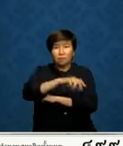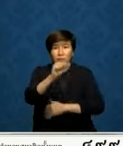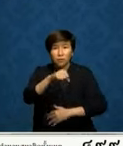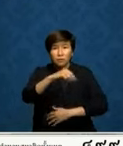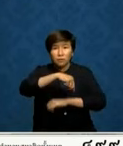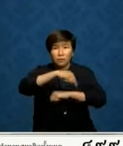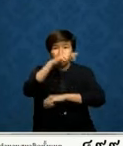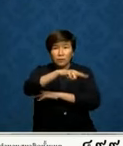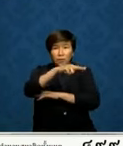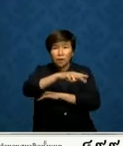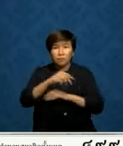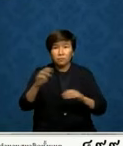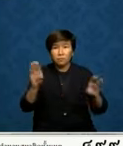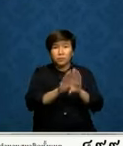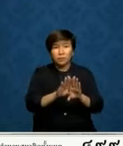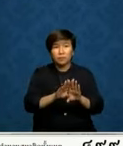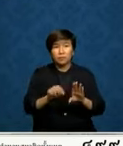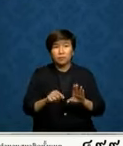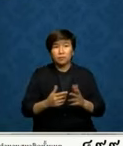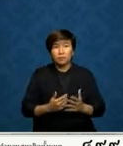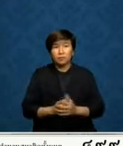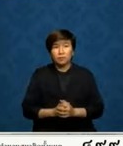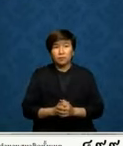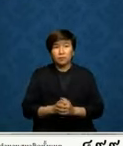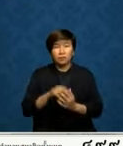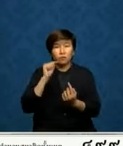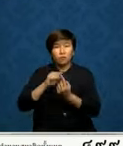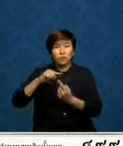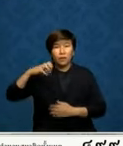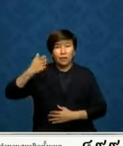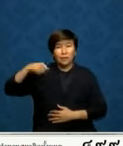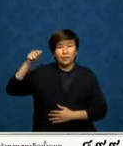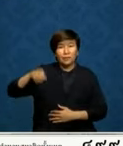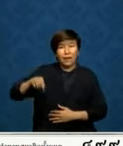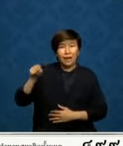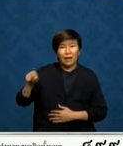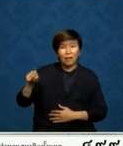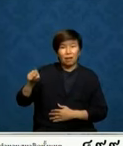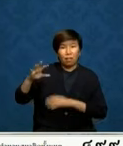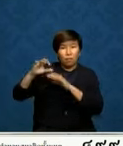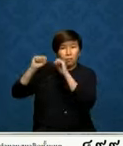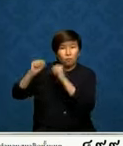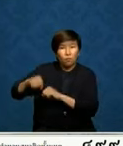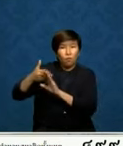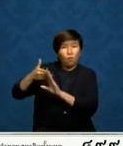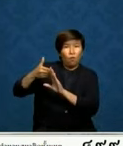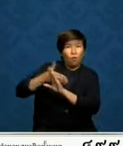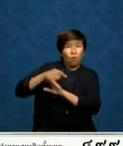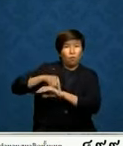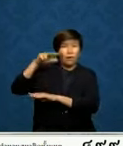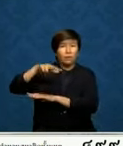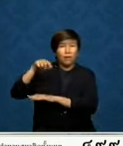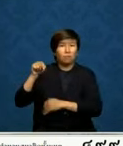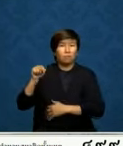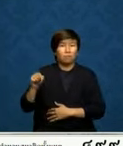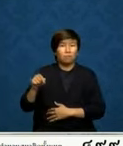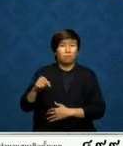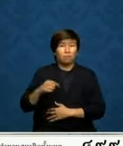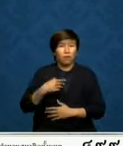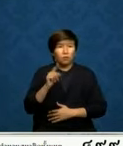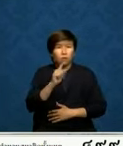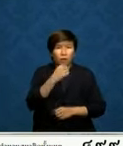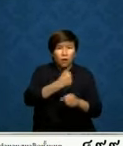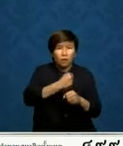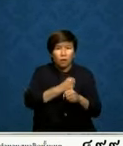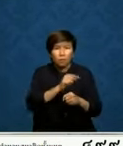ลาที่จะเกิดขึ้นก่อนที่จะมีการอ่านคำวินิจฉัยของศาลรัฐธรรมนูญผมคิดว่านี่เป็นการบิดเบือนเจตนาของการทำหน้าที่ของตัวแ